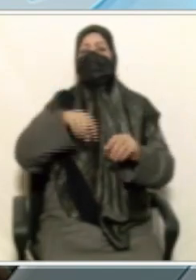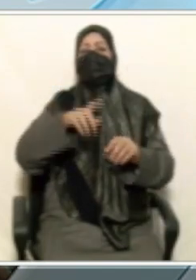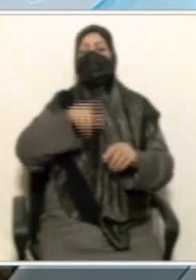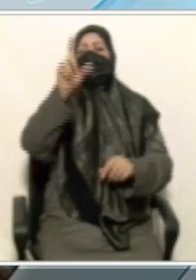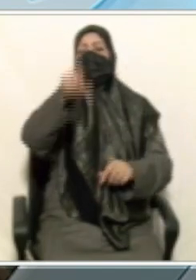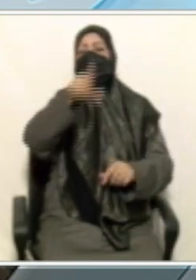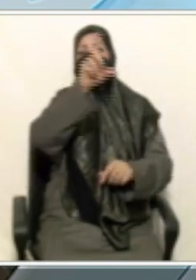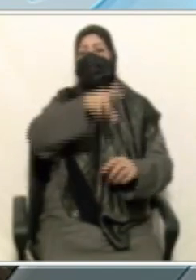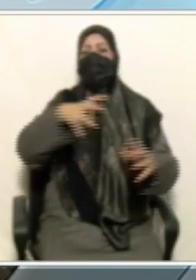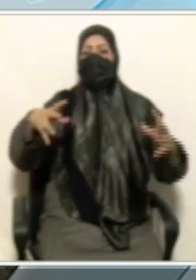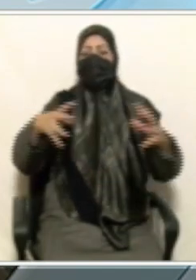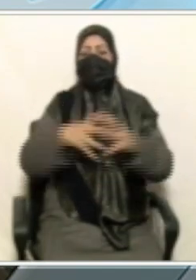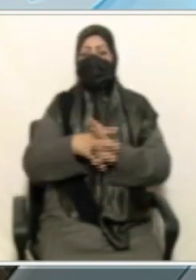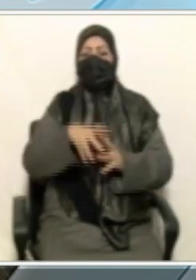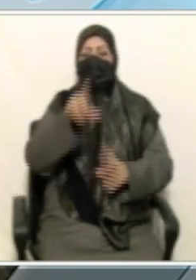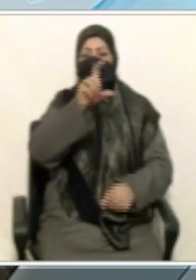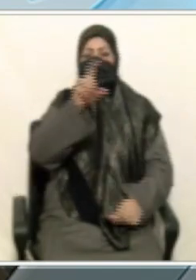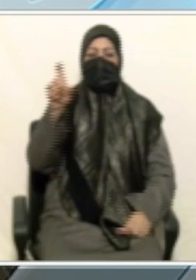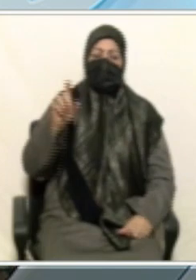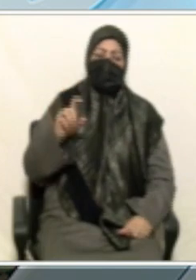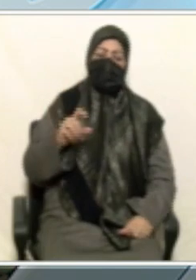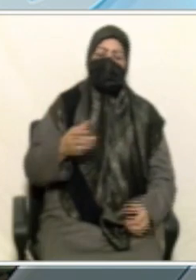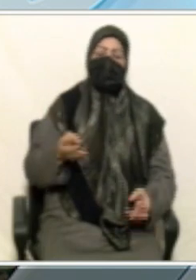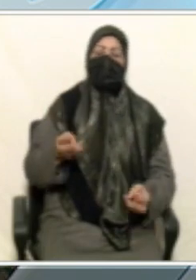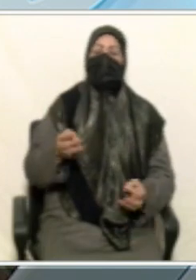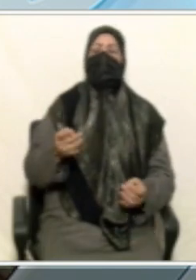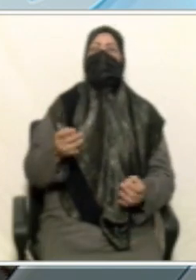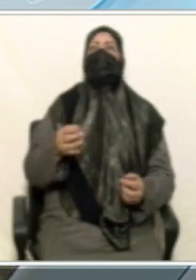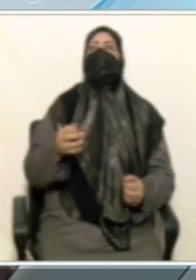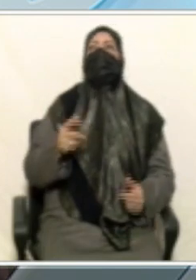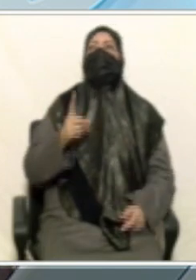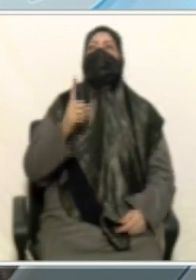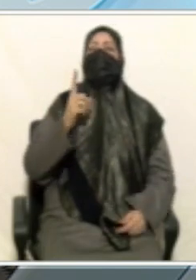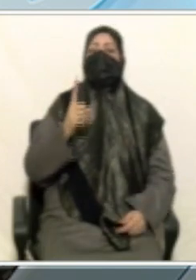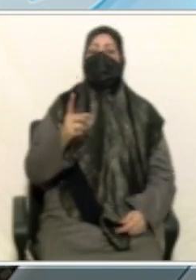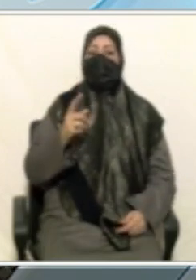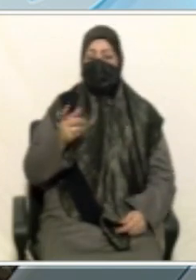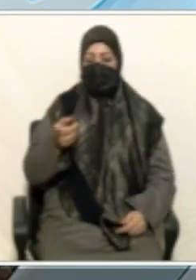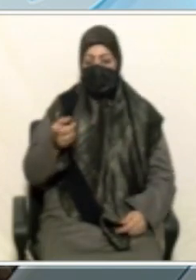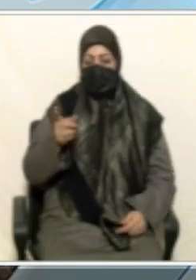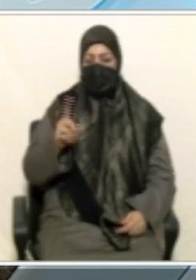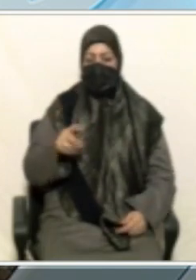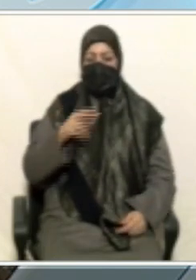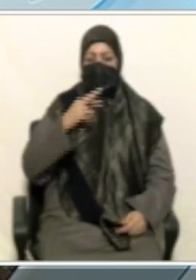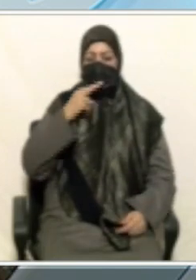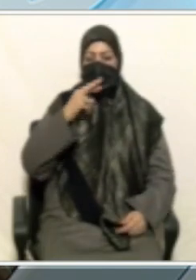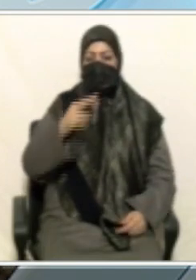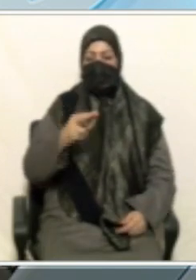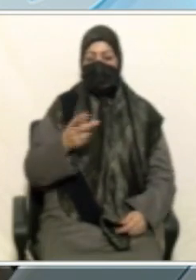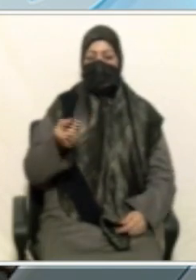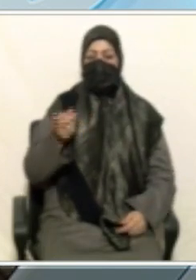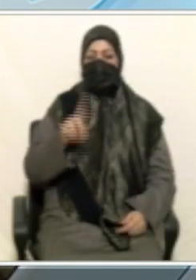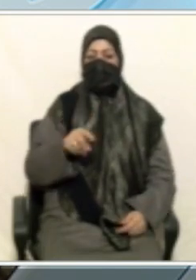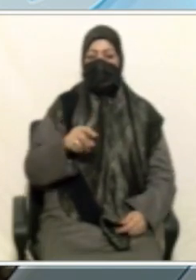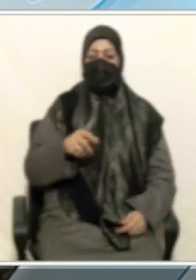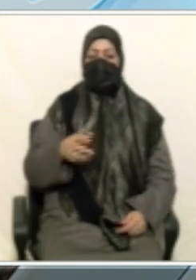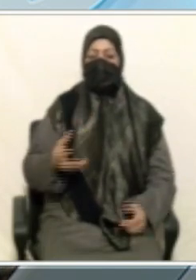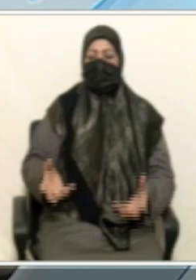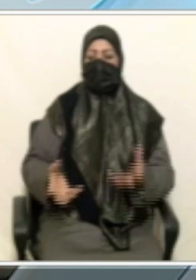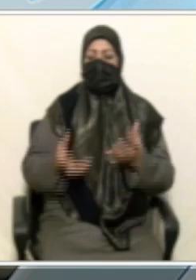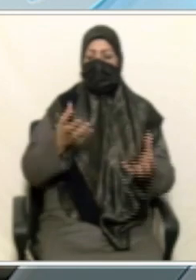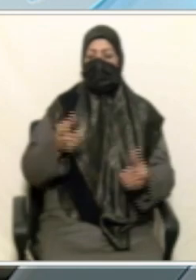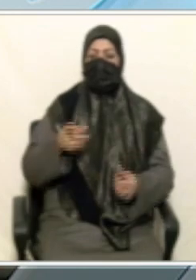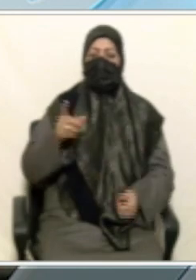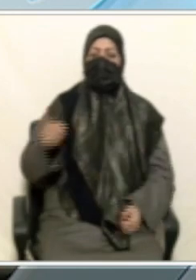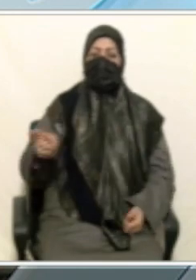سبحان الله العظيم، يعني كما قال بعضهم: لو قام الحريق في بيتك وجاءت سيارة الإطفاء